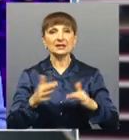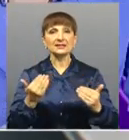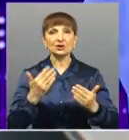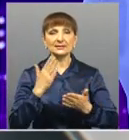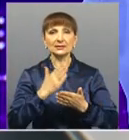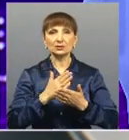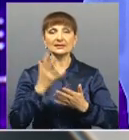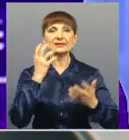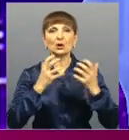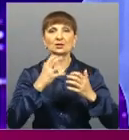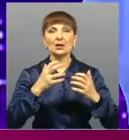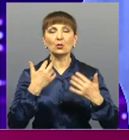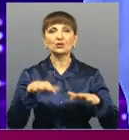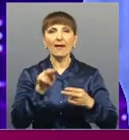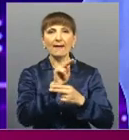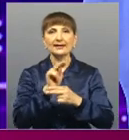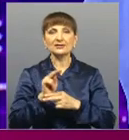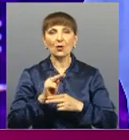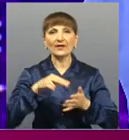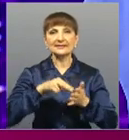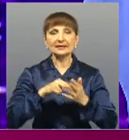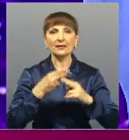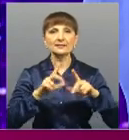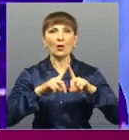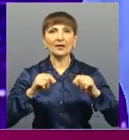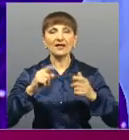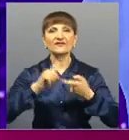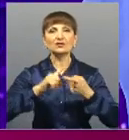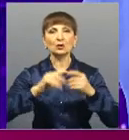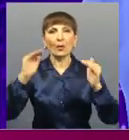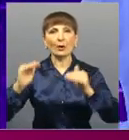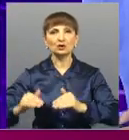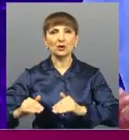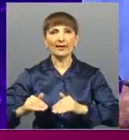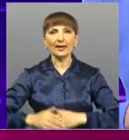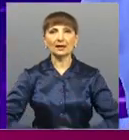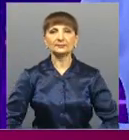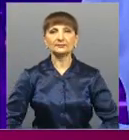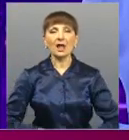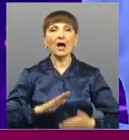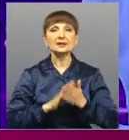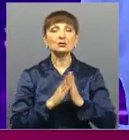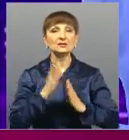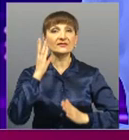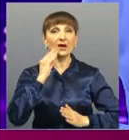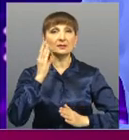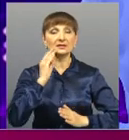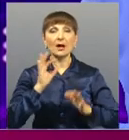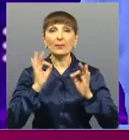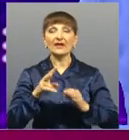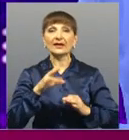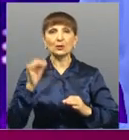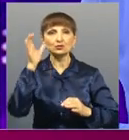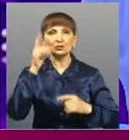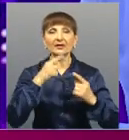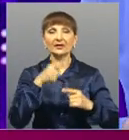идет серьезная корректировка цен на эти объекты в сторону понижения. А вот ситуация по Алматы. Правы ли аналитики, говоря,